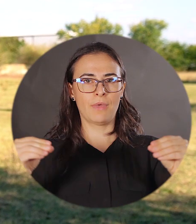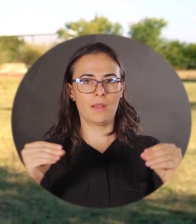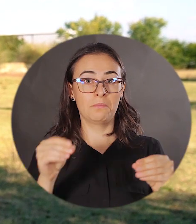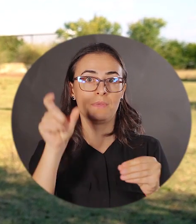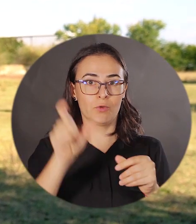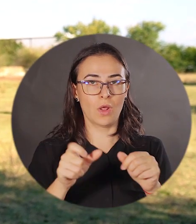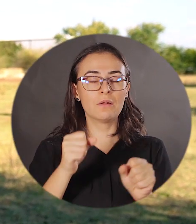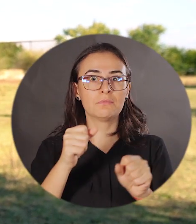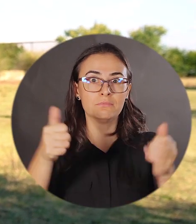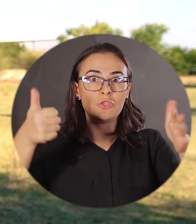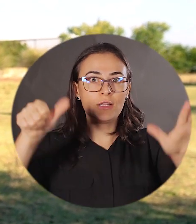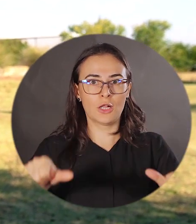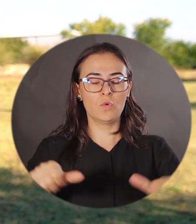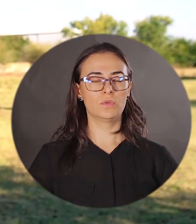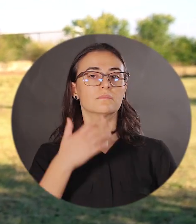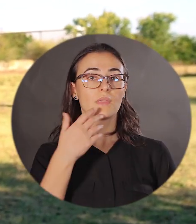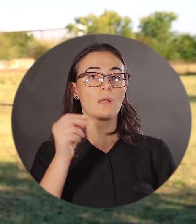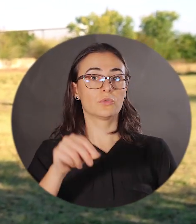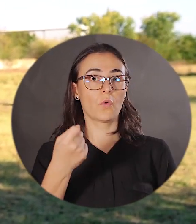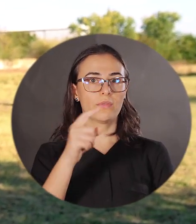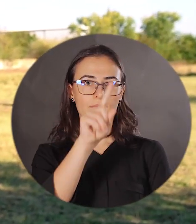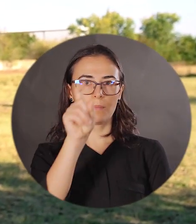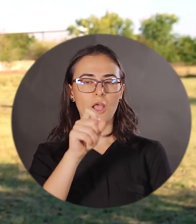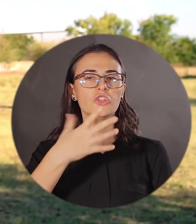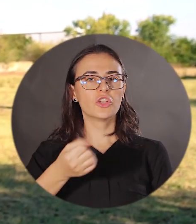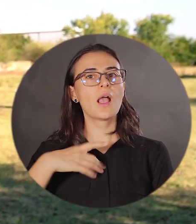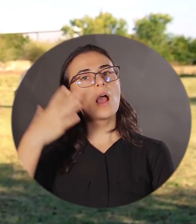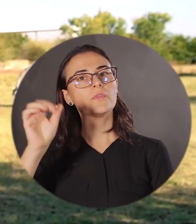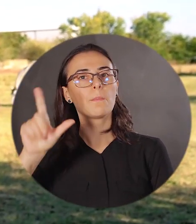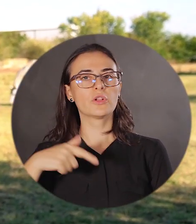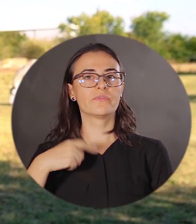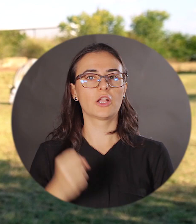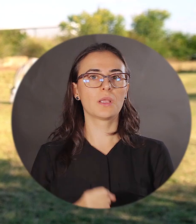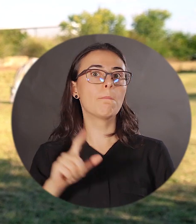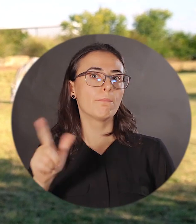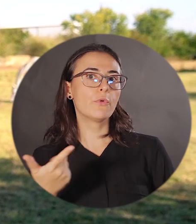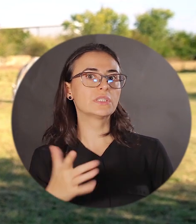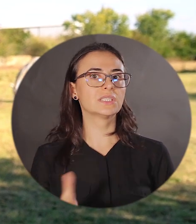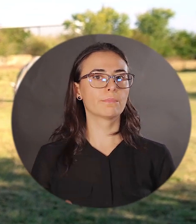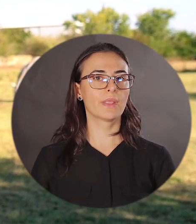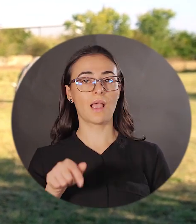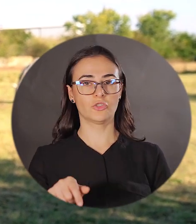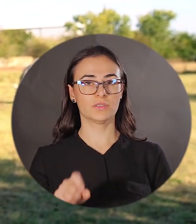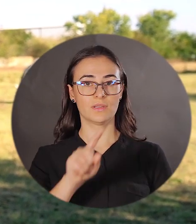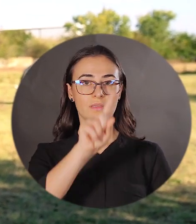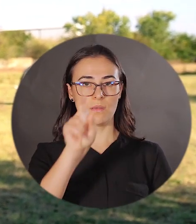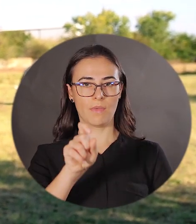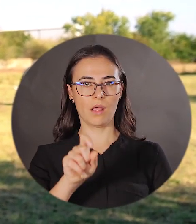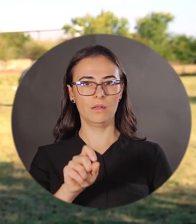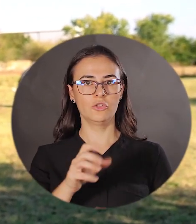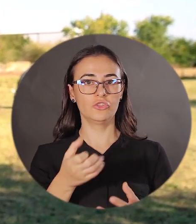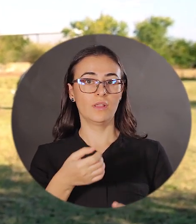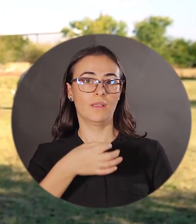asta, eu dispar. Și a zis și-a pus o întrebare, ce altceva e posibil? Și de la întrebarea aceea a început